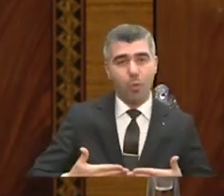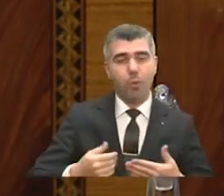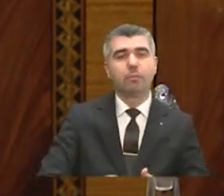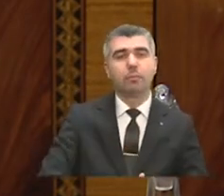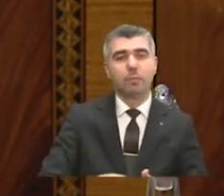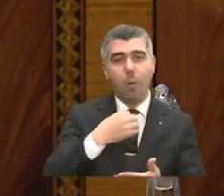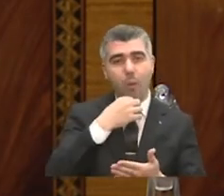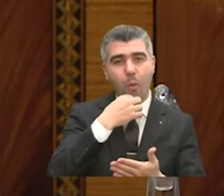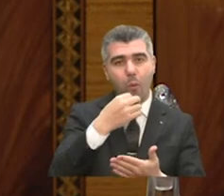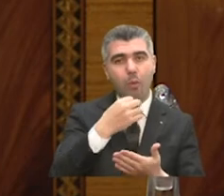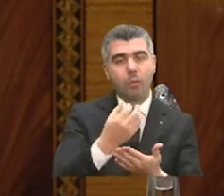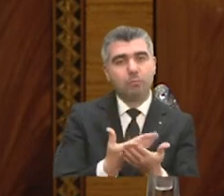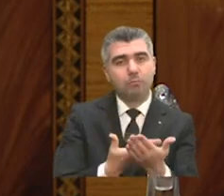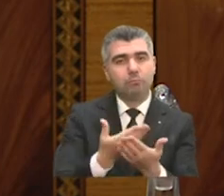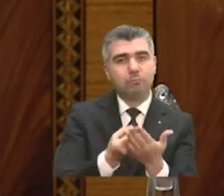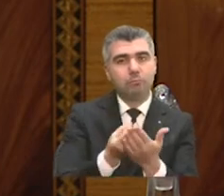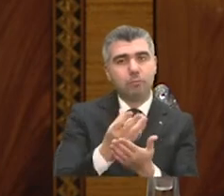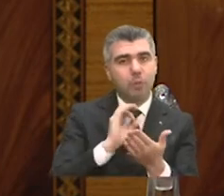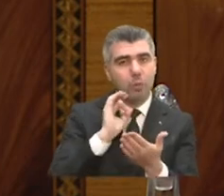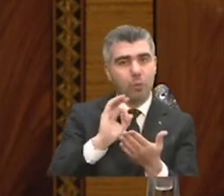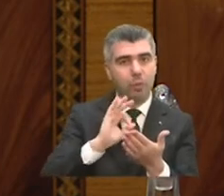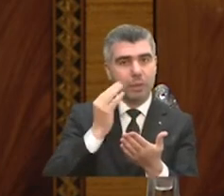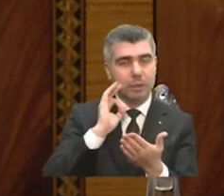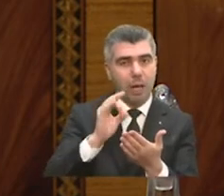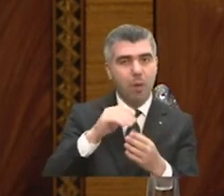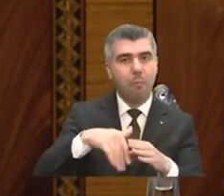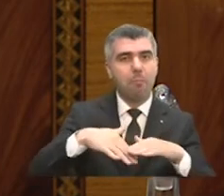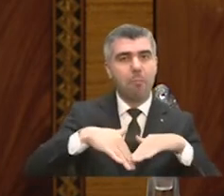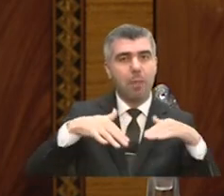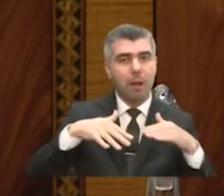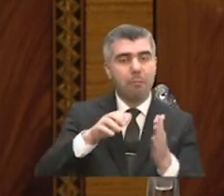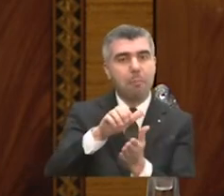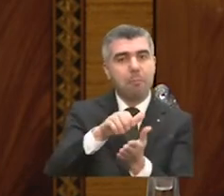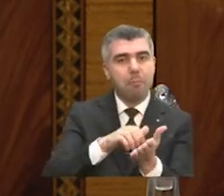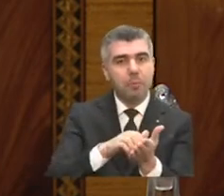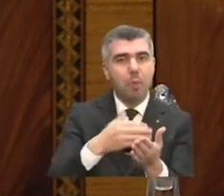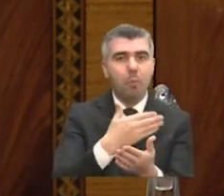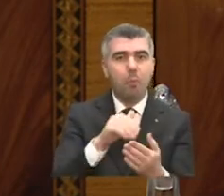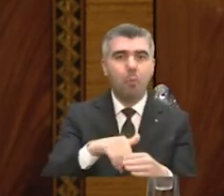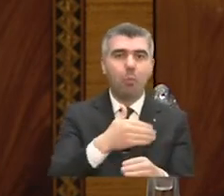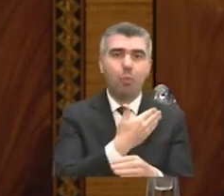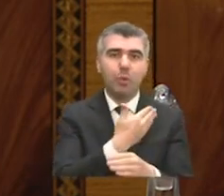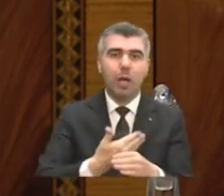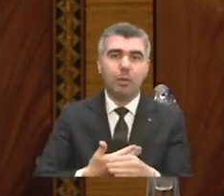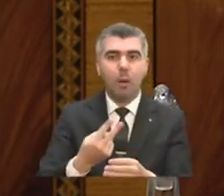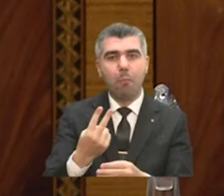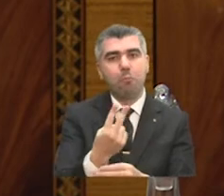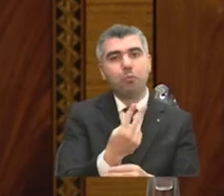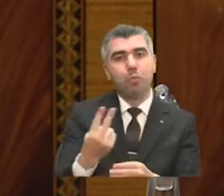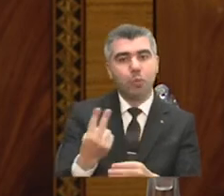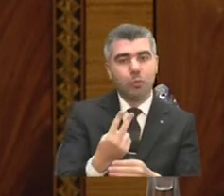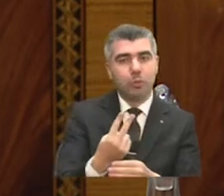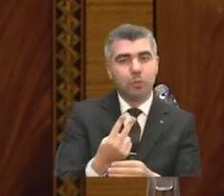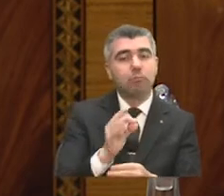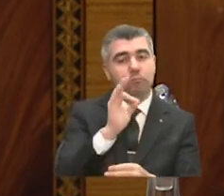parlementaires, j'ai le plaisir de prendre la parole au nom du PAM